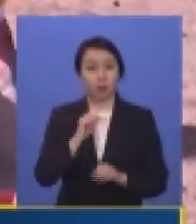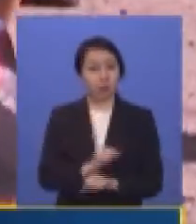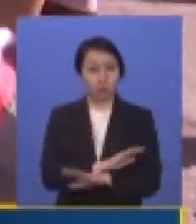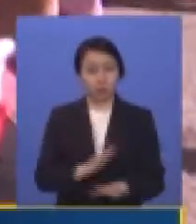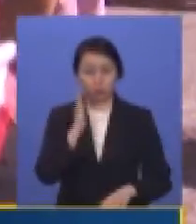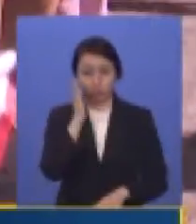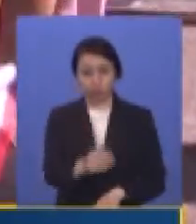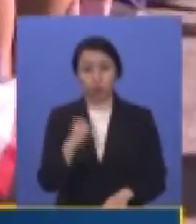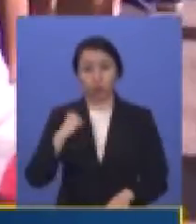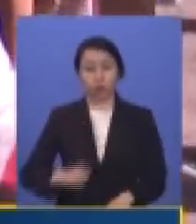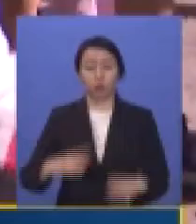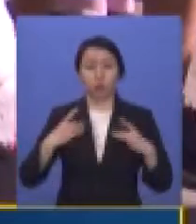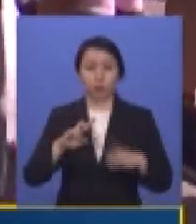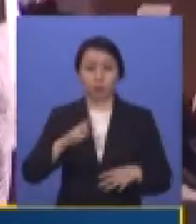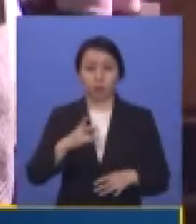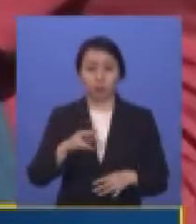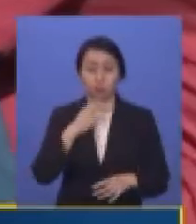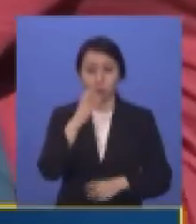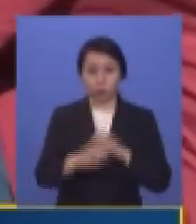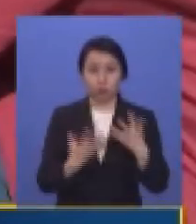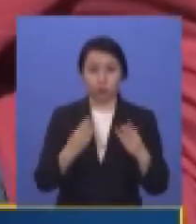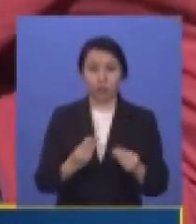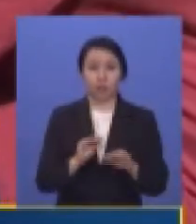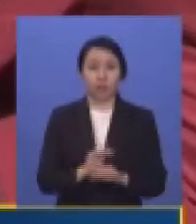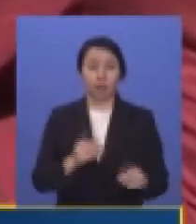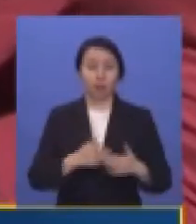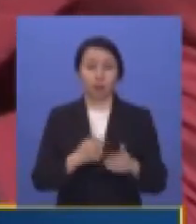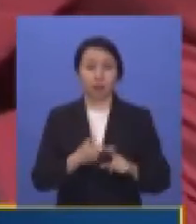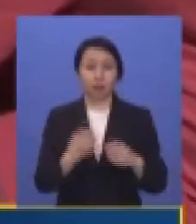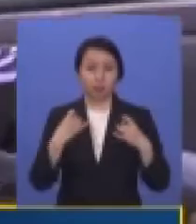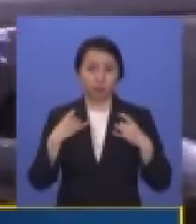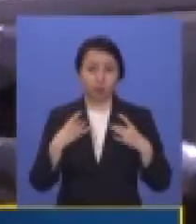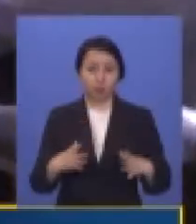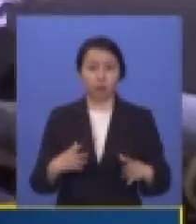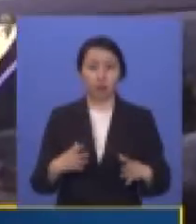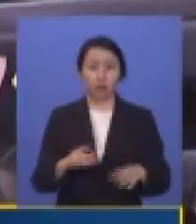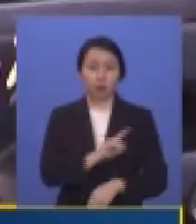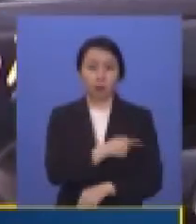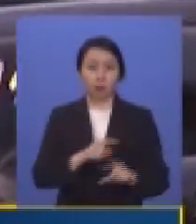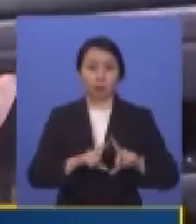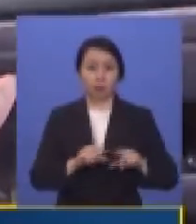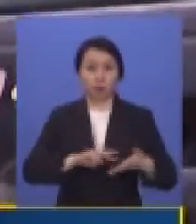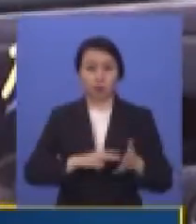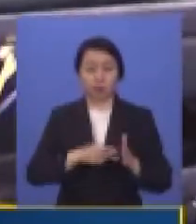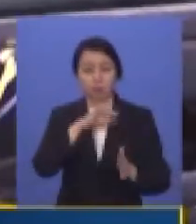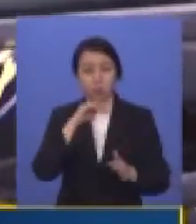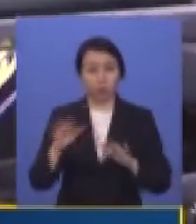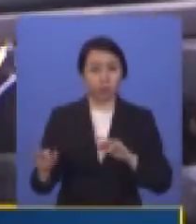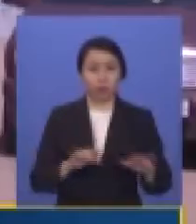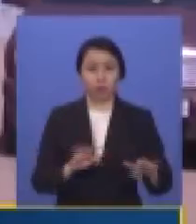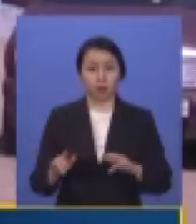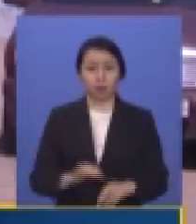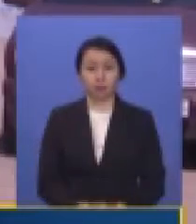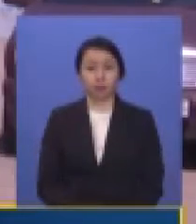Впереди их ждет праздник 1 июня, Международный день детей. В преддверии этого праздника в стенах больницы запланировано множество